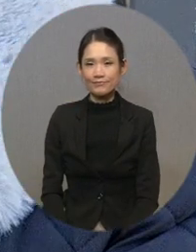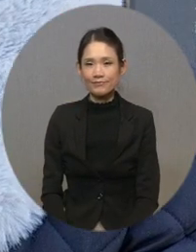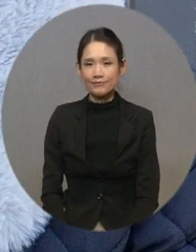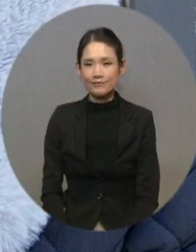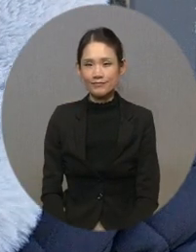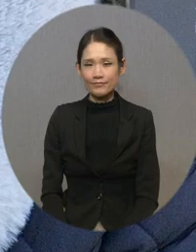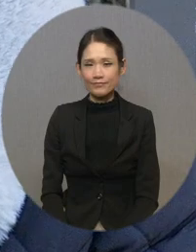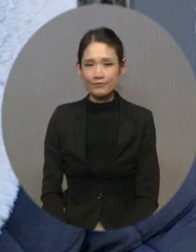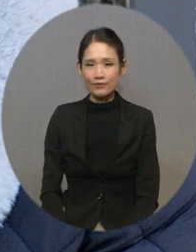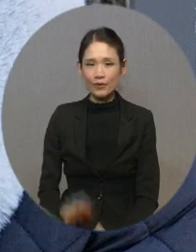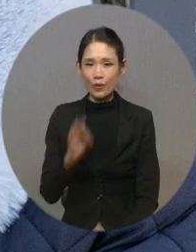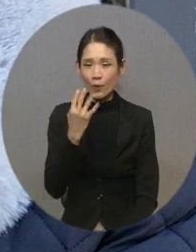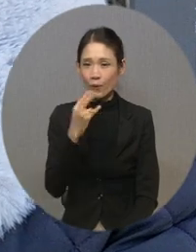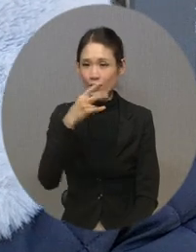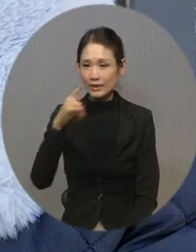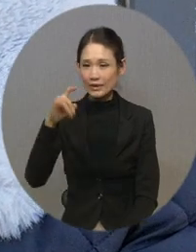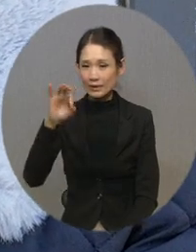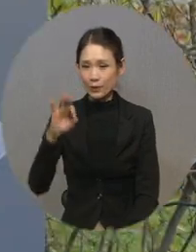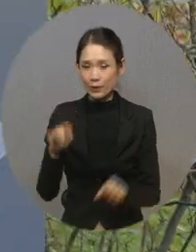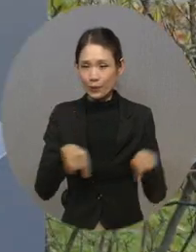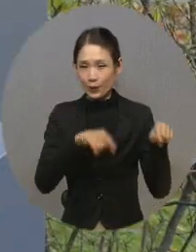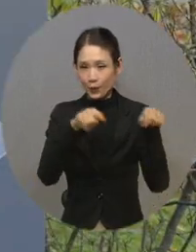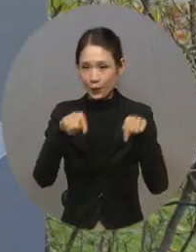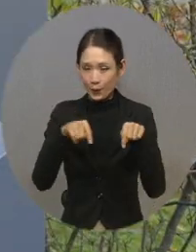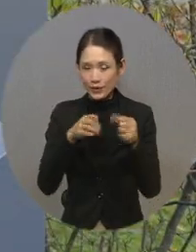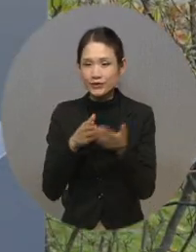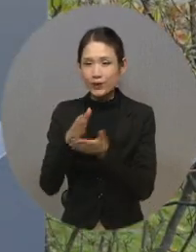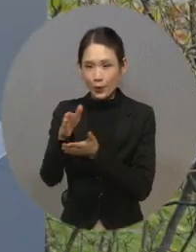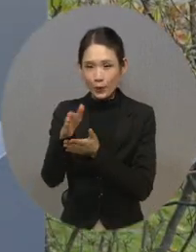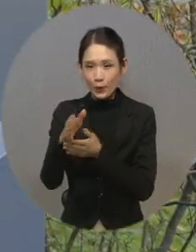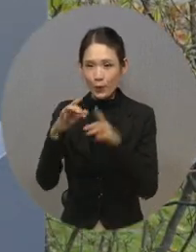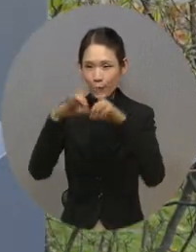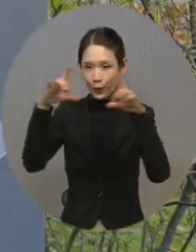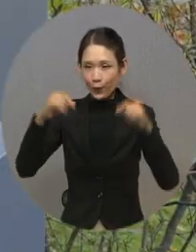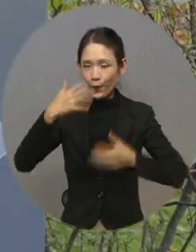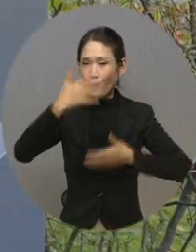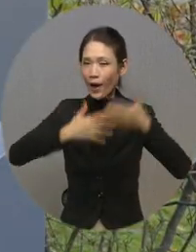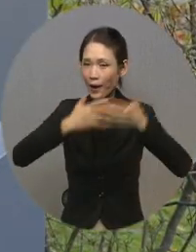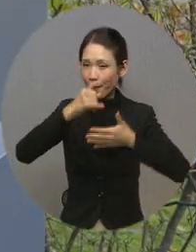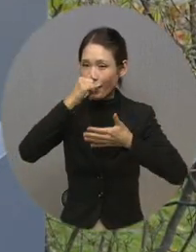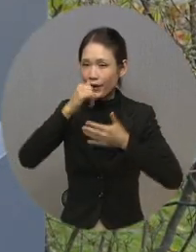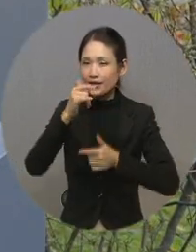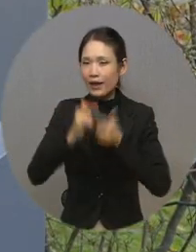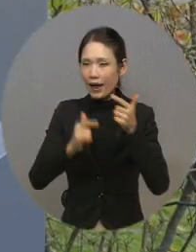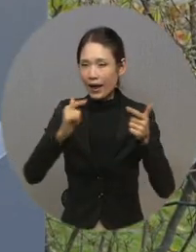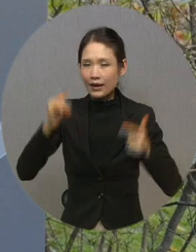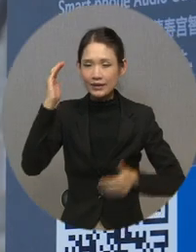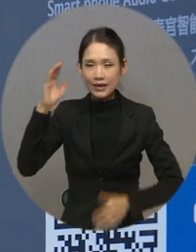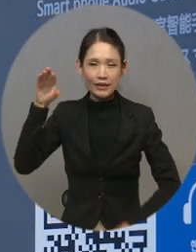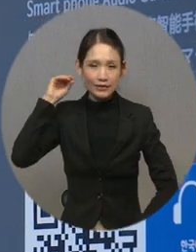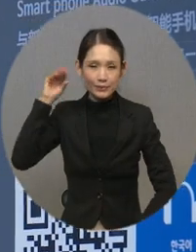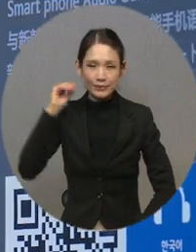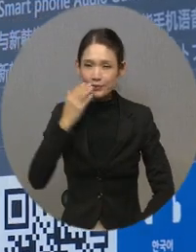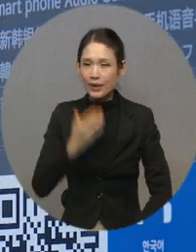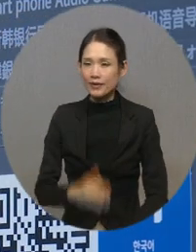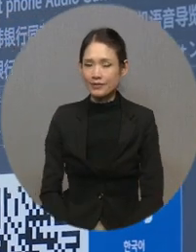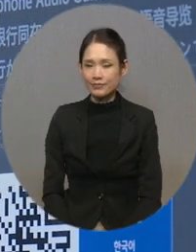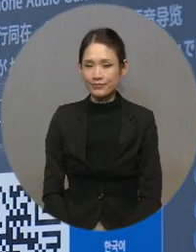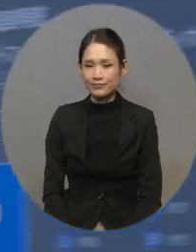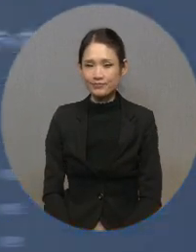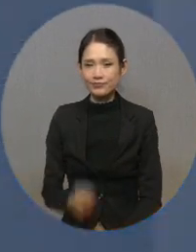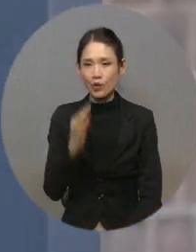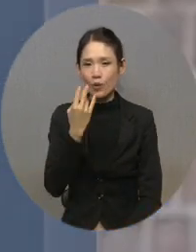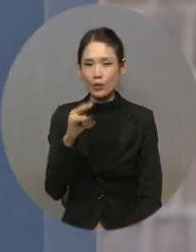이렇게 오디오 가이드 전용 화면으로 연동돼서 덕수궁에 대한 다양한 이야기를 들을 수 있습니다. 오디오